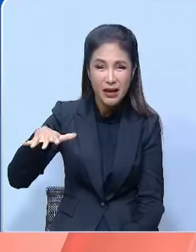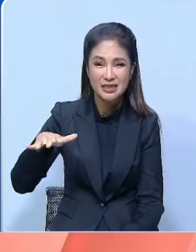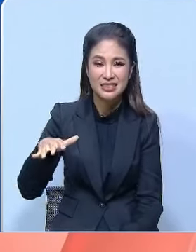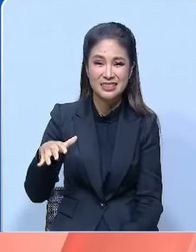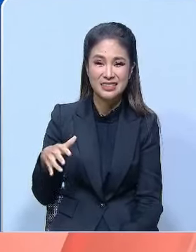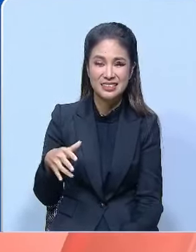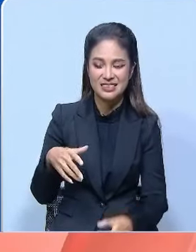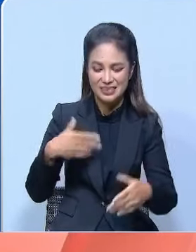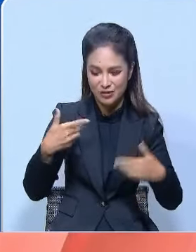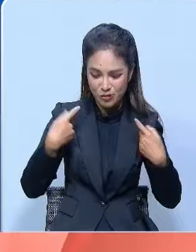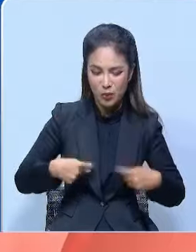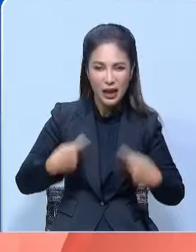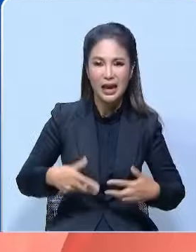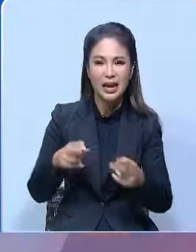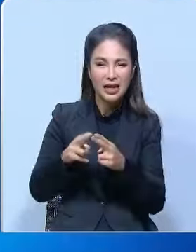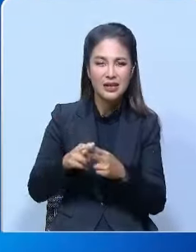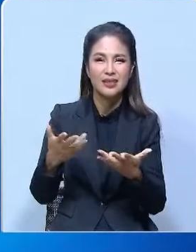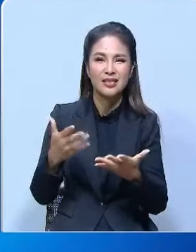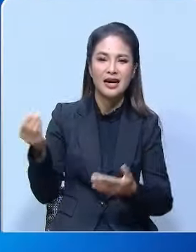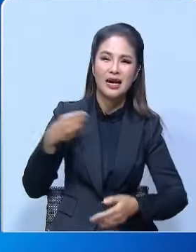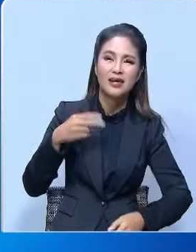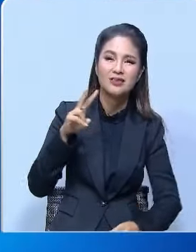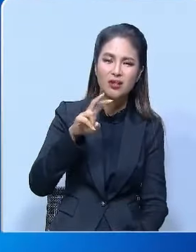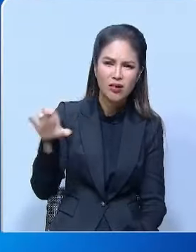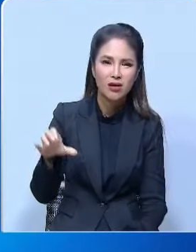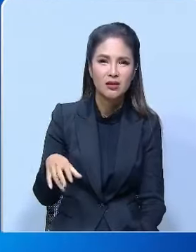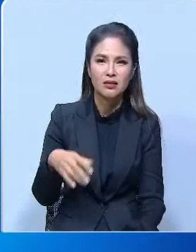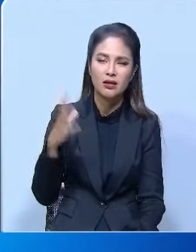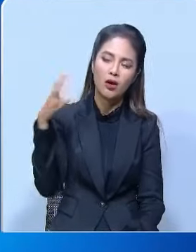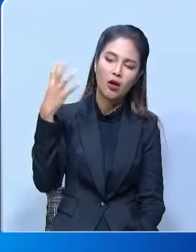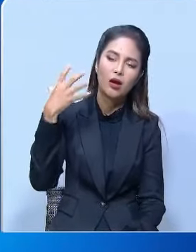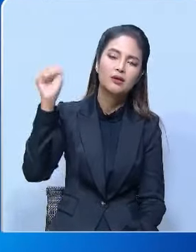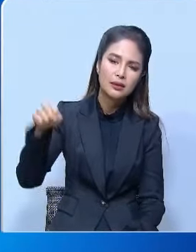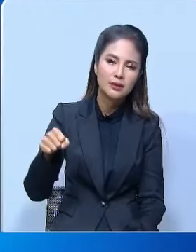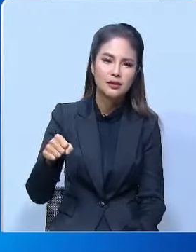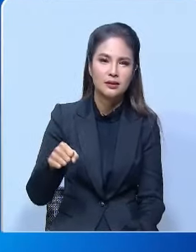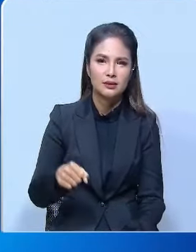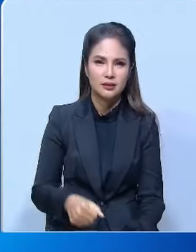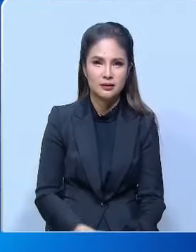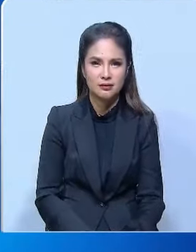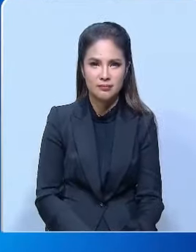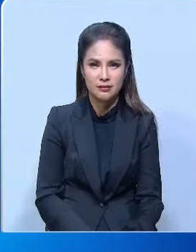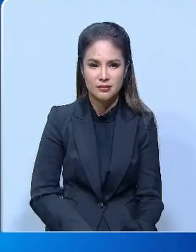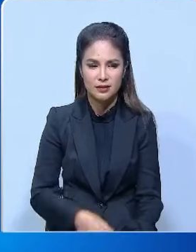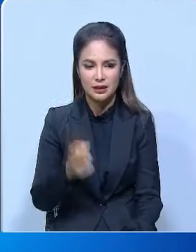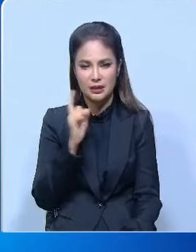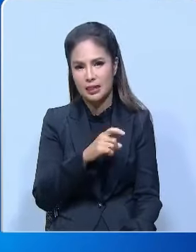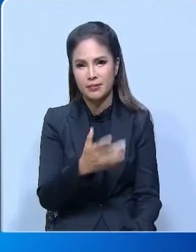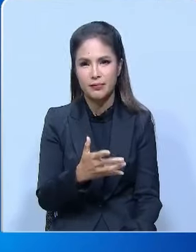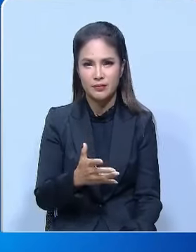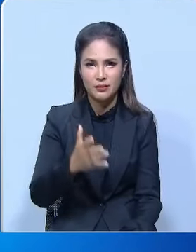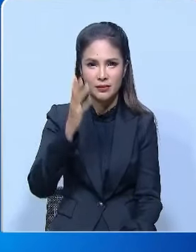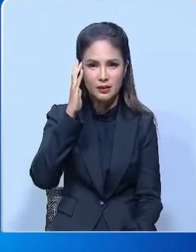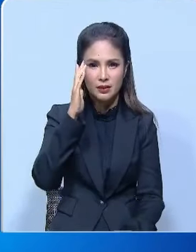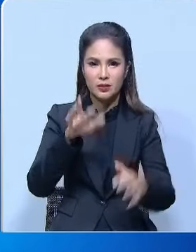บอกจะให้ 200ก็เลยถามกลับไปว่าพี่หลอกหนูใช่มั้ยยังจะถามอีกเนาะหนุ่มแสแบ